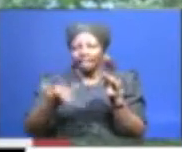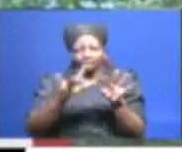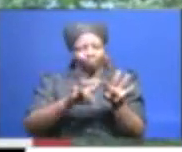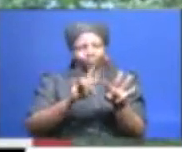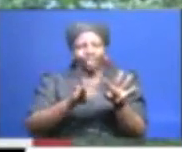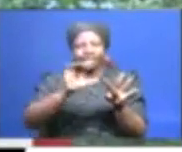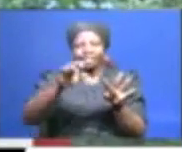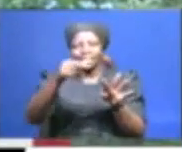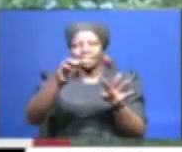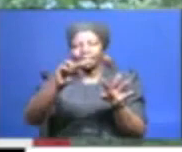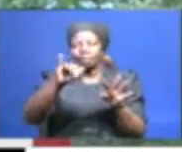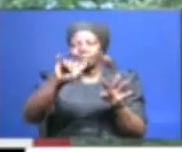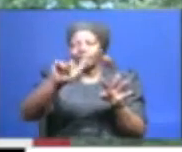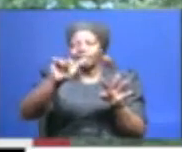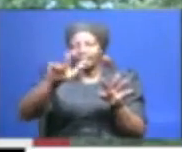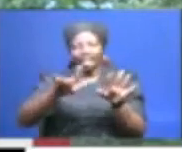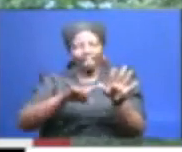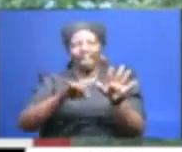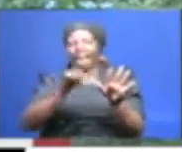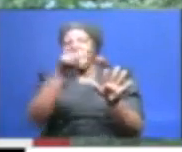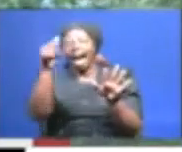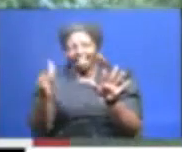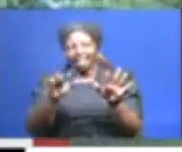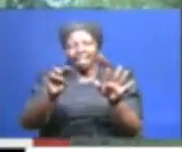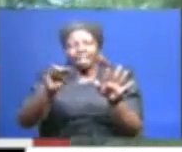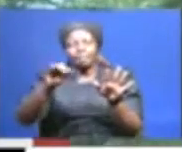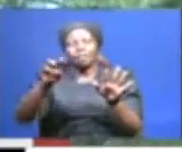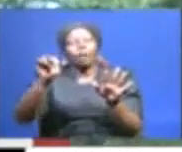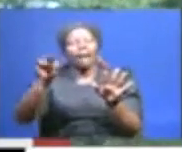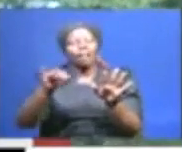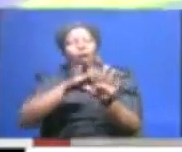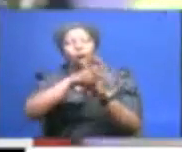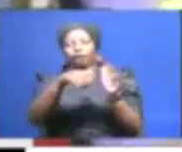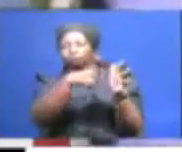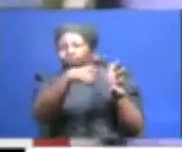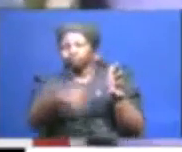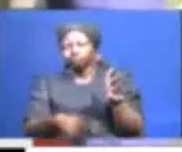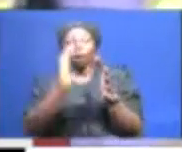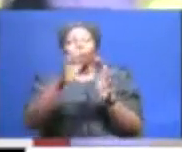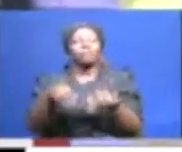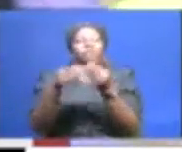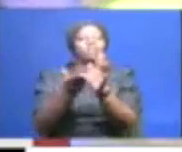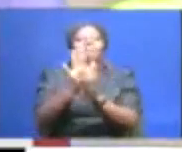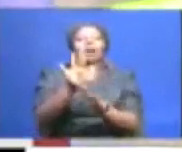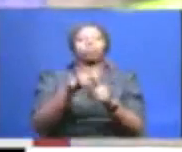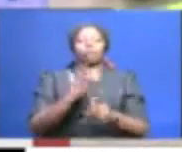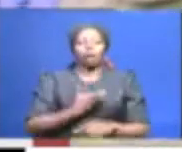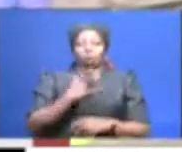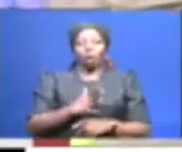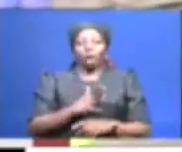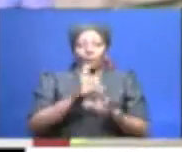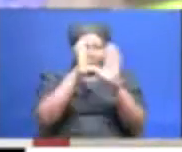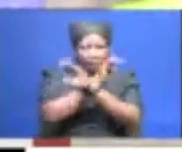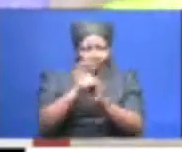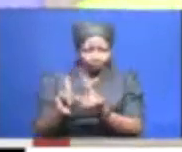Chemelil, kama ni ile ingine, yote miwani tutarudisha kwa wenyewe. President William Ruto, who was in the company of the National